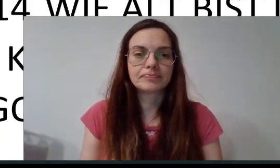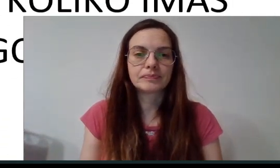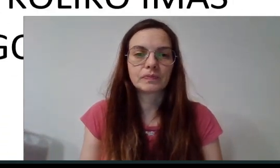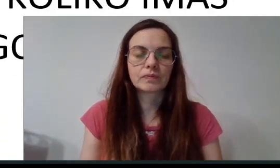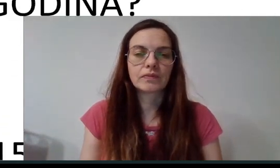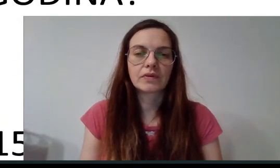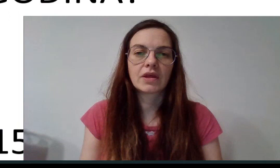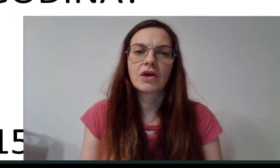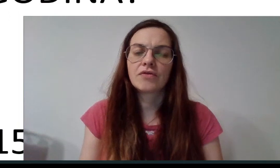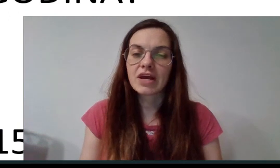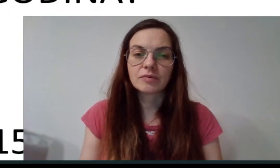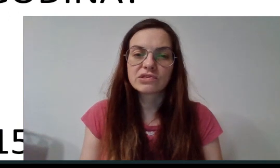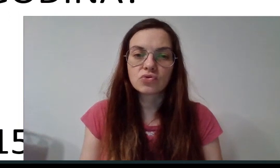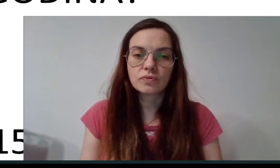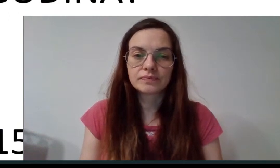Wie alt bist du?